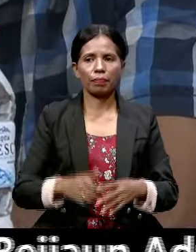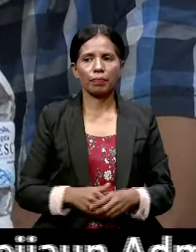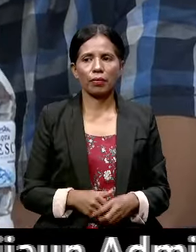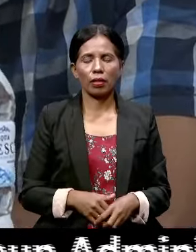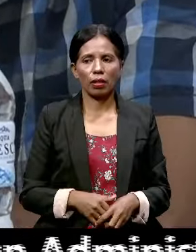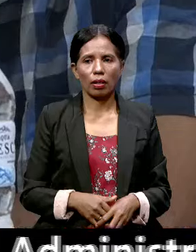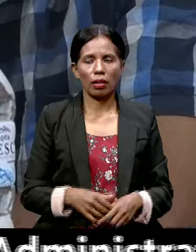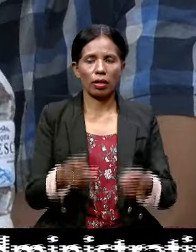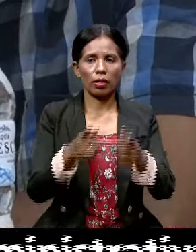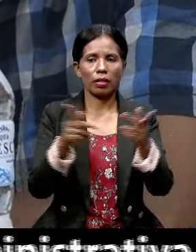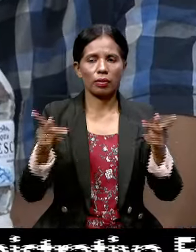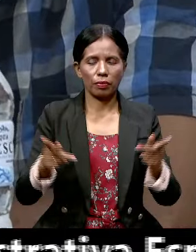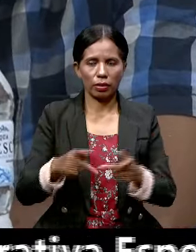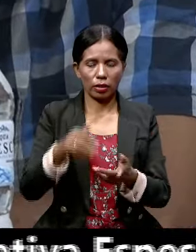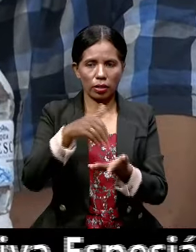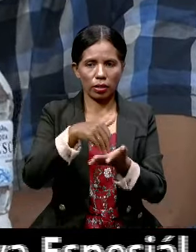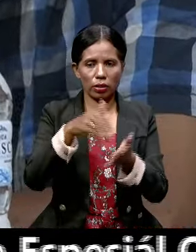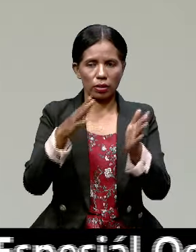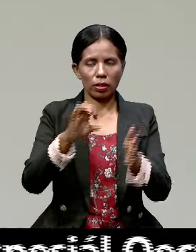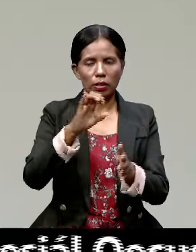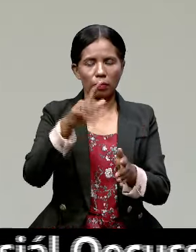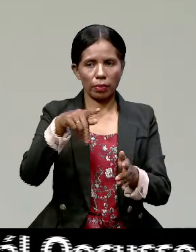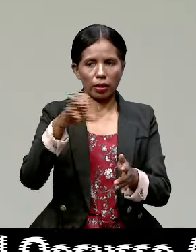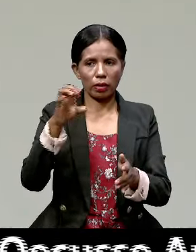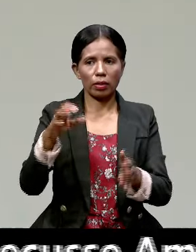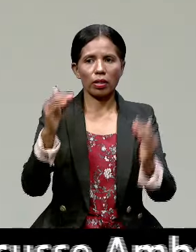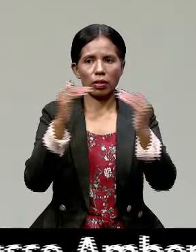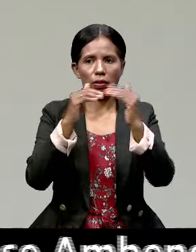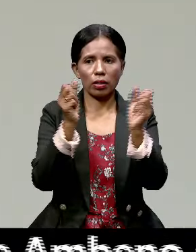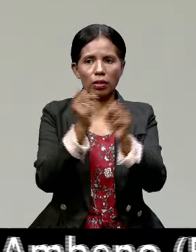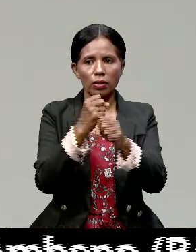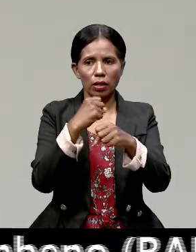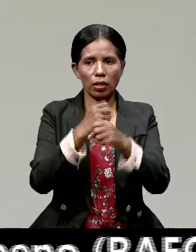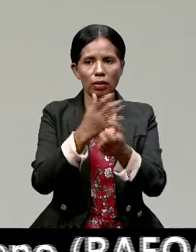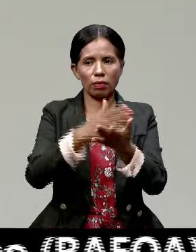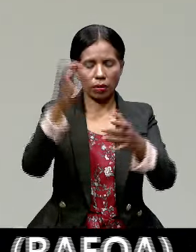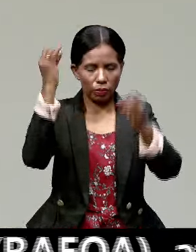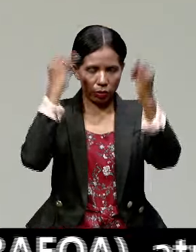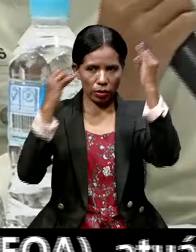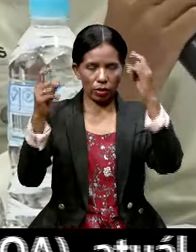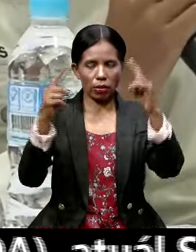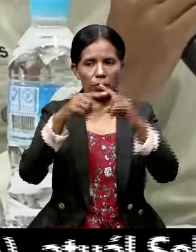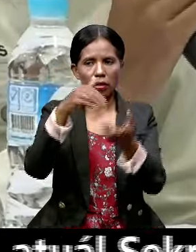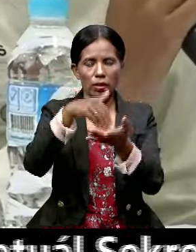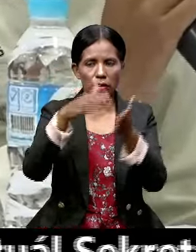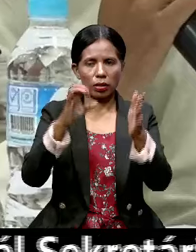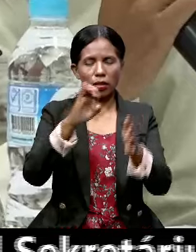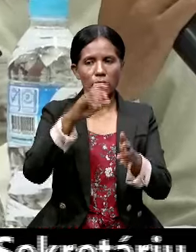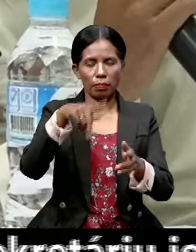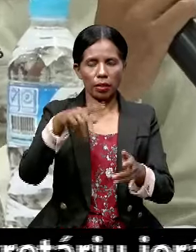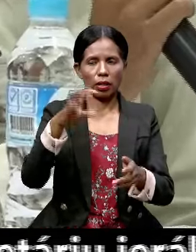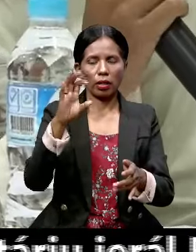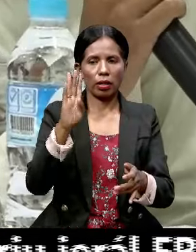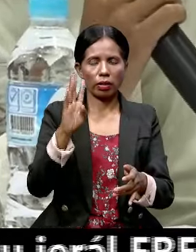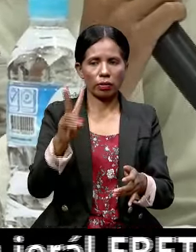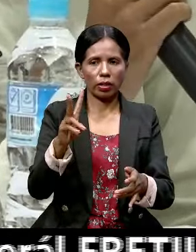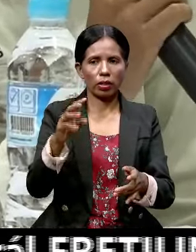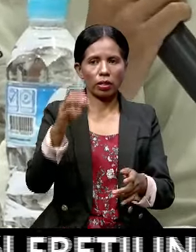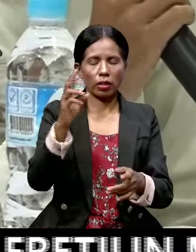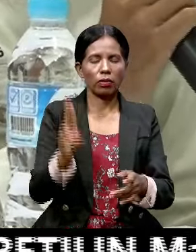Iha fatin hanesan alumni IPV HTT surmuti dane atuhal konsolidasaun ba maluk alumni IPV Universitas iha